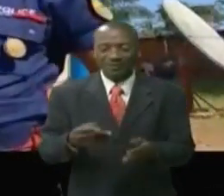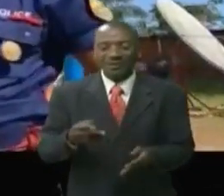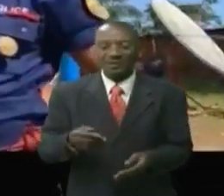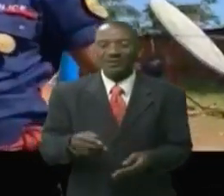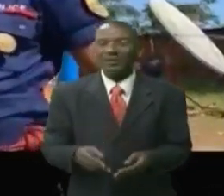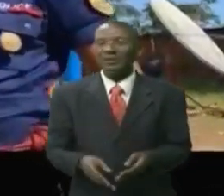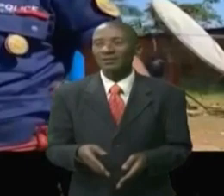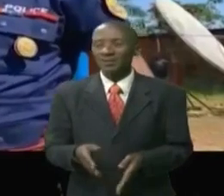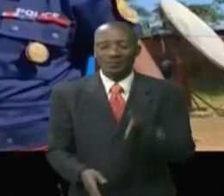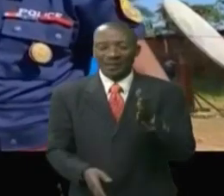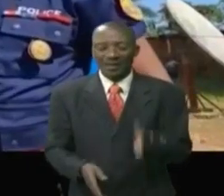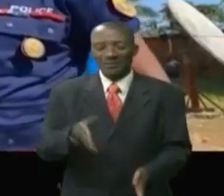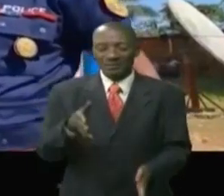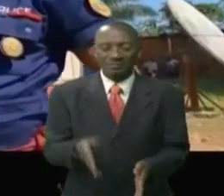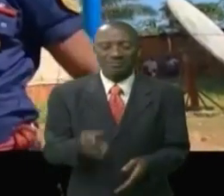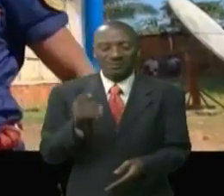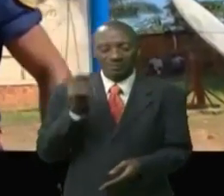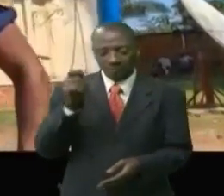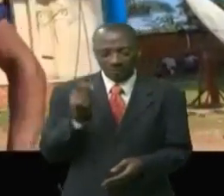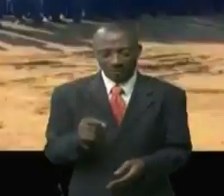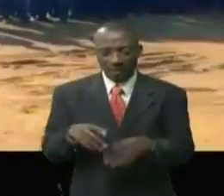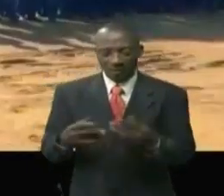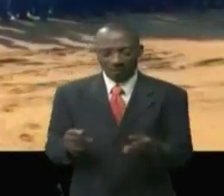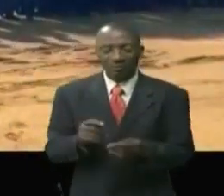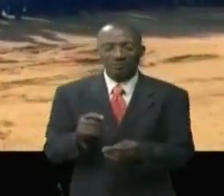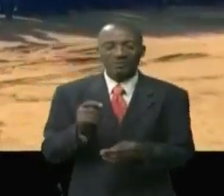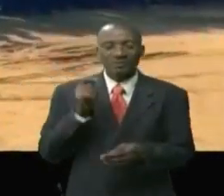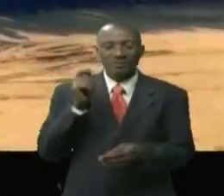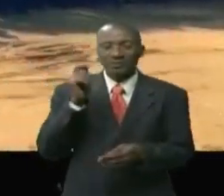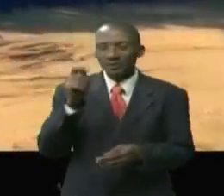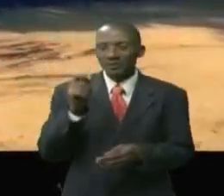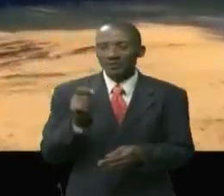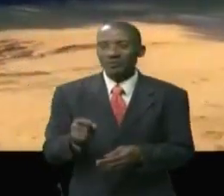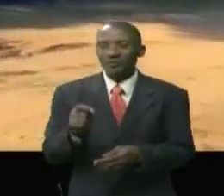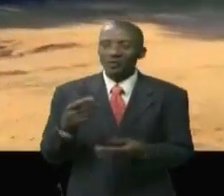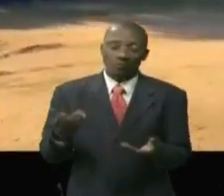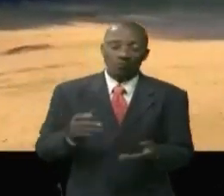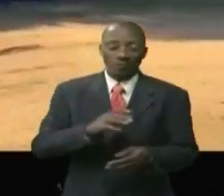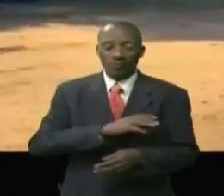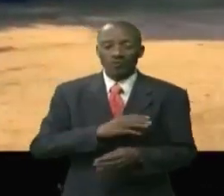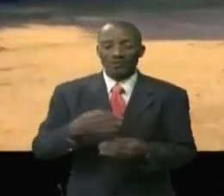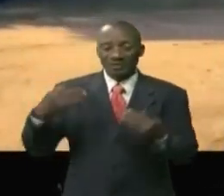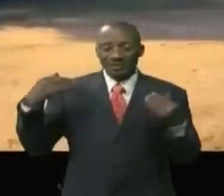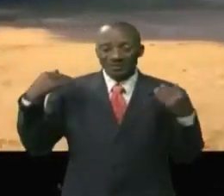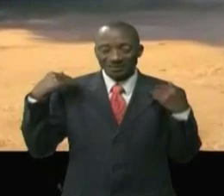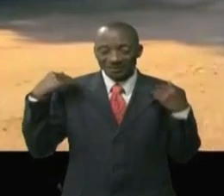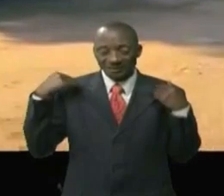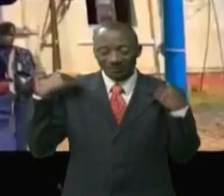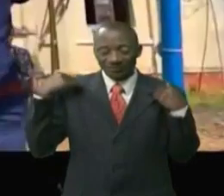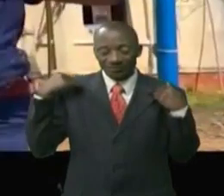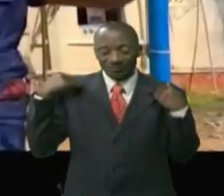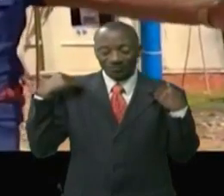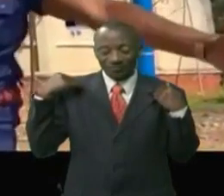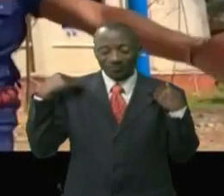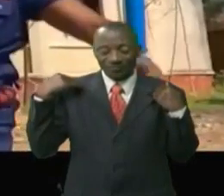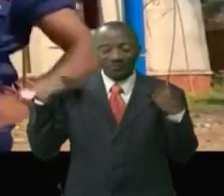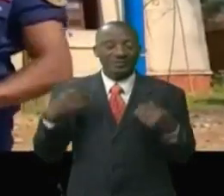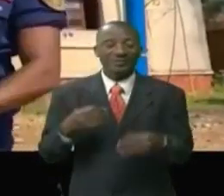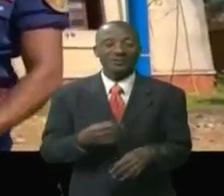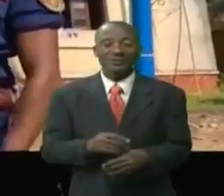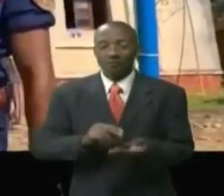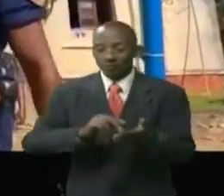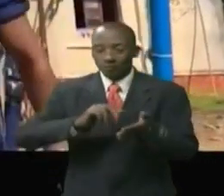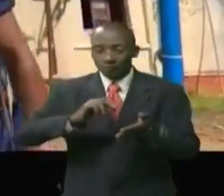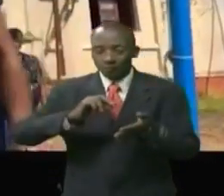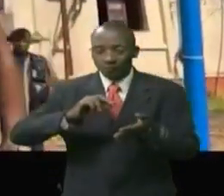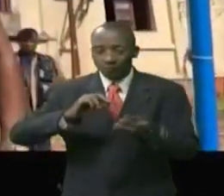rester en contact permanent avec la Police nationale congolaise et de dénoncer tout cas de criminalité pour aider la police à démenteler tous les réseaux criminels